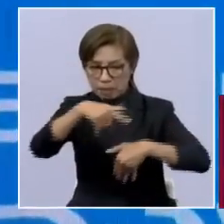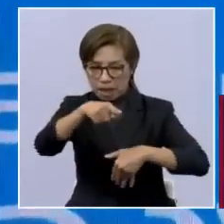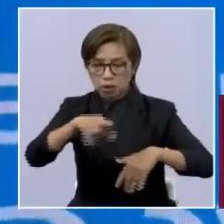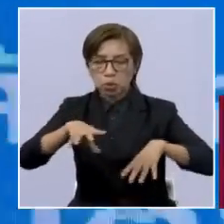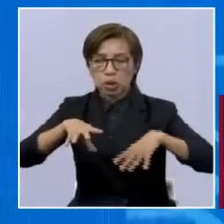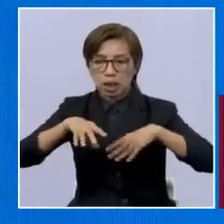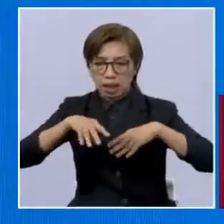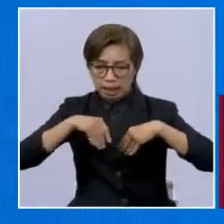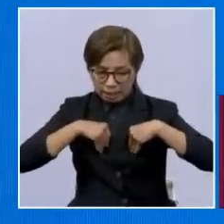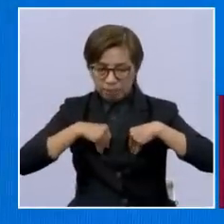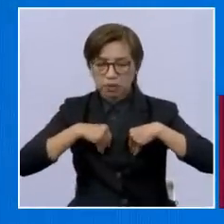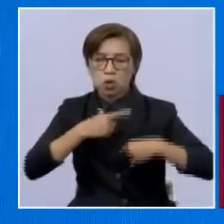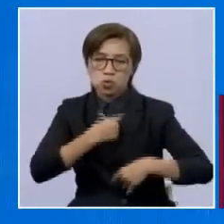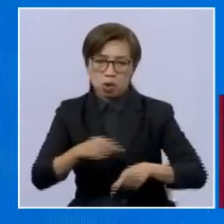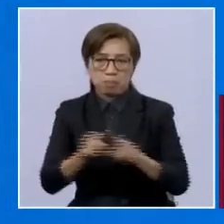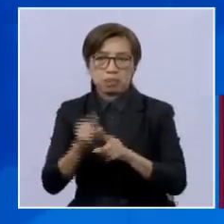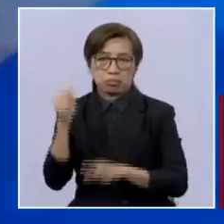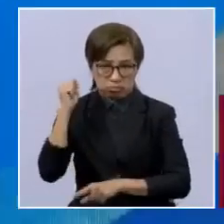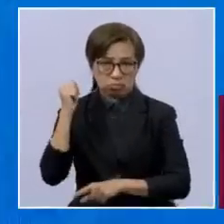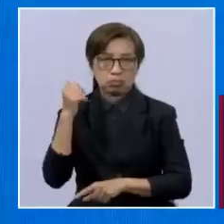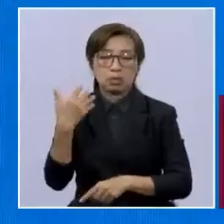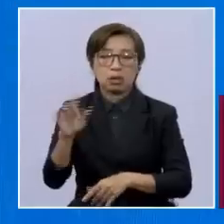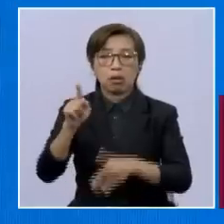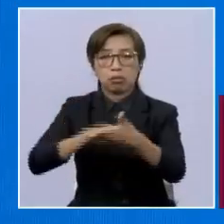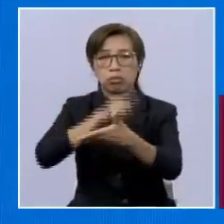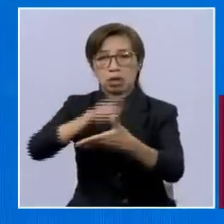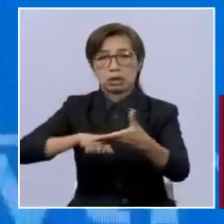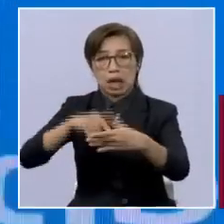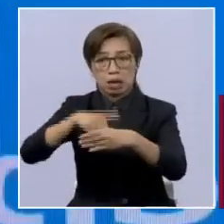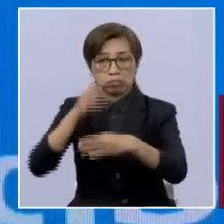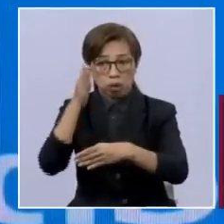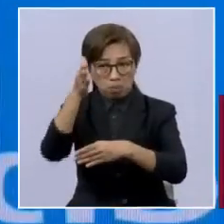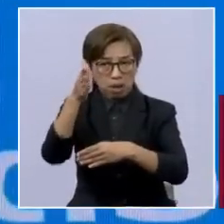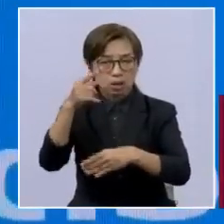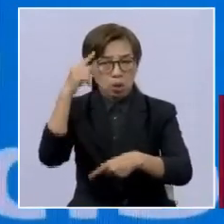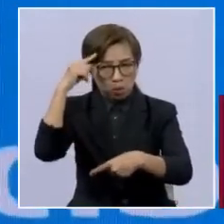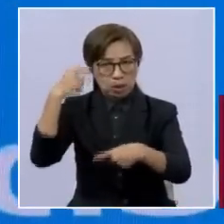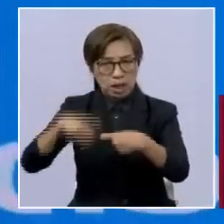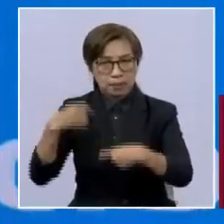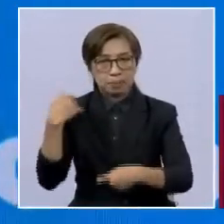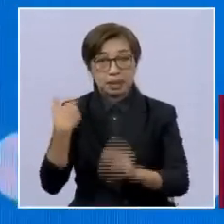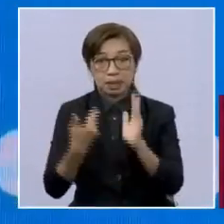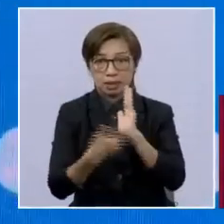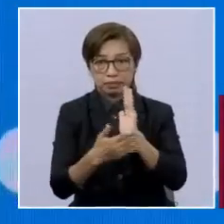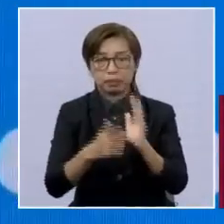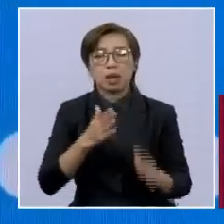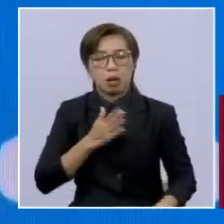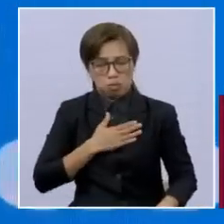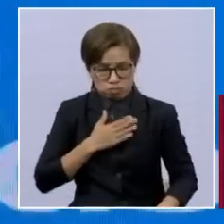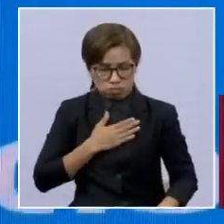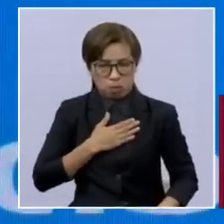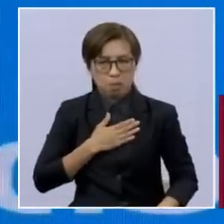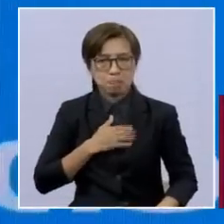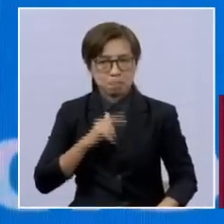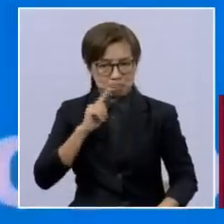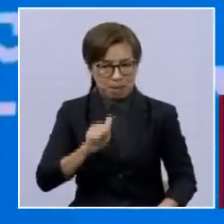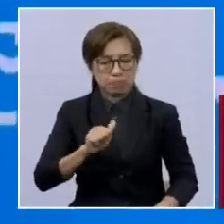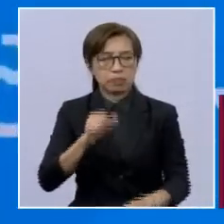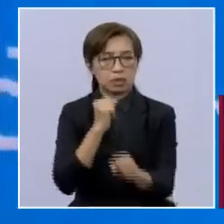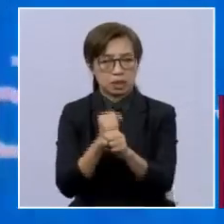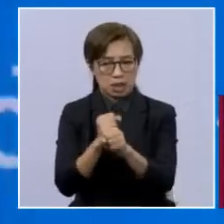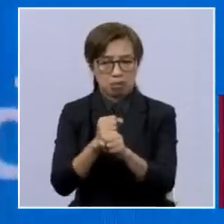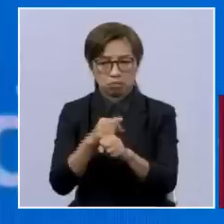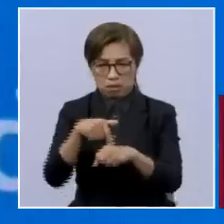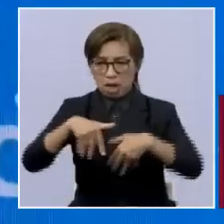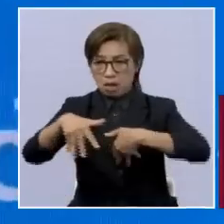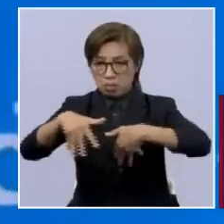งครั้งนี้ก็ไม่ง่ายเหมือนที่ผ่านมาด้วยโดยในภาคตะวันออกเนี่ยตนเองนี่แหละจะเป็นแกนนำขอให้ชาวภาคตะวันออกไว้ใจให้พวกเราเข้า